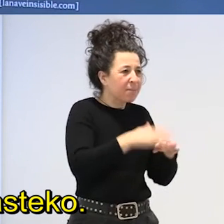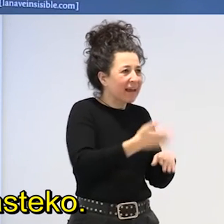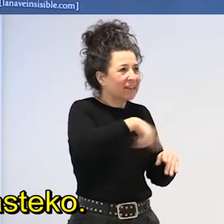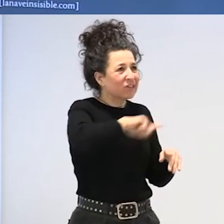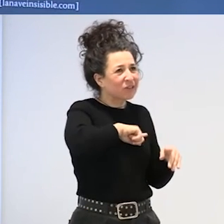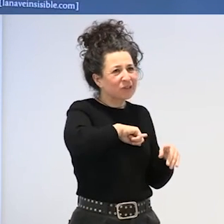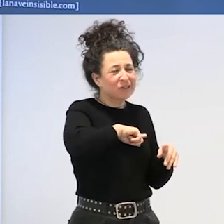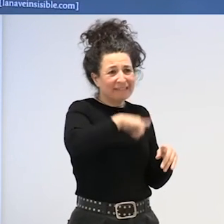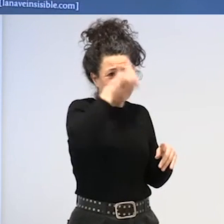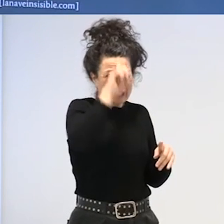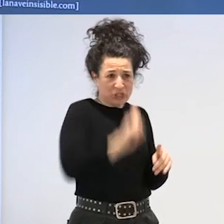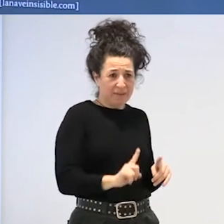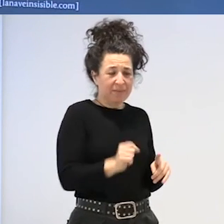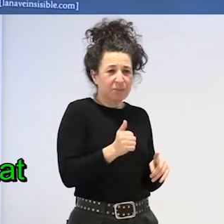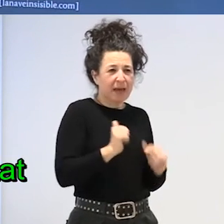maitatzen hasteko.